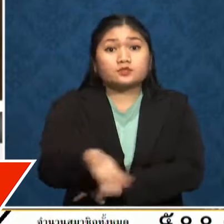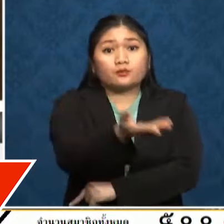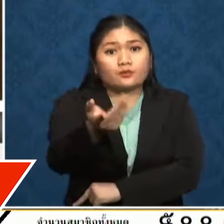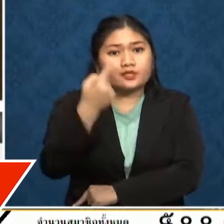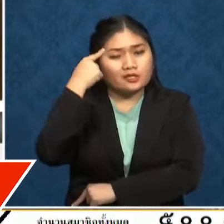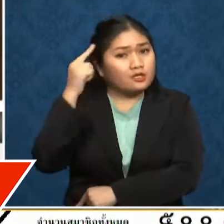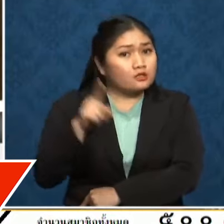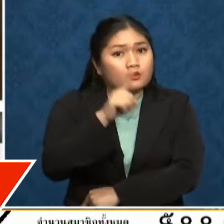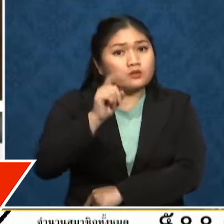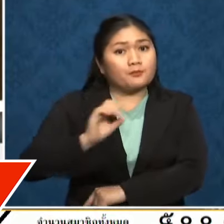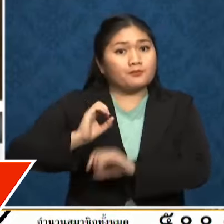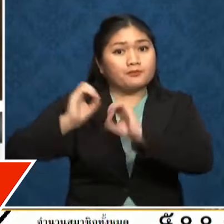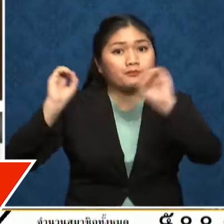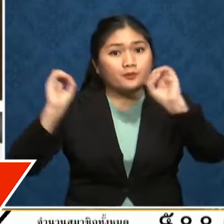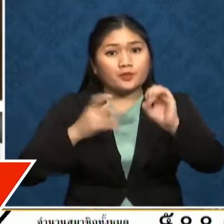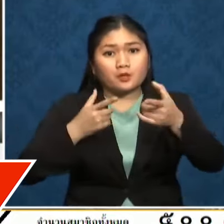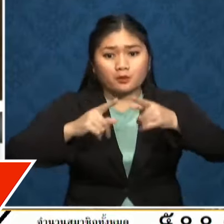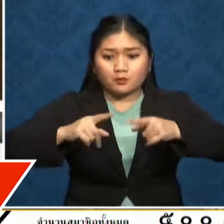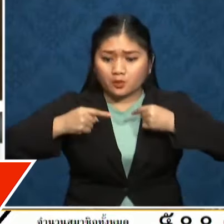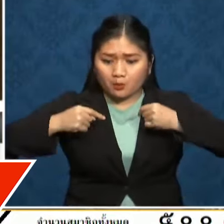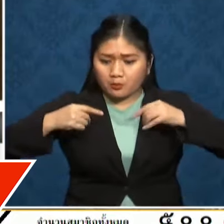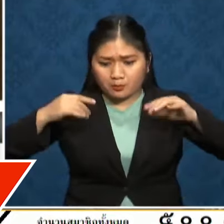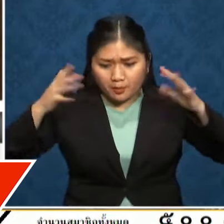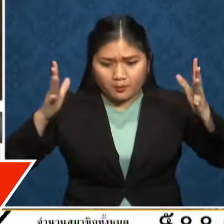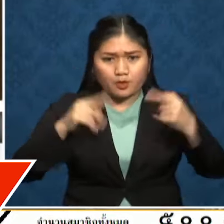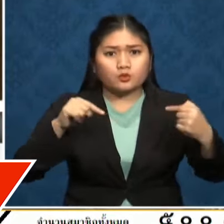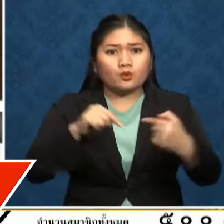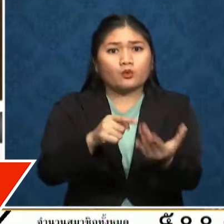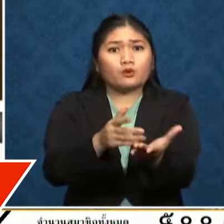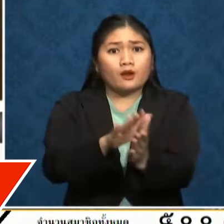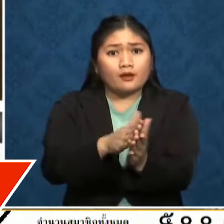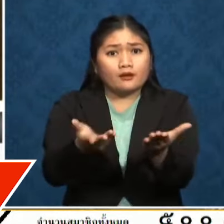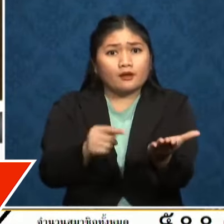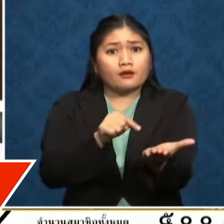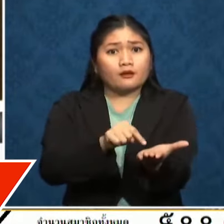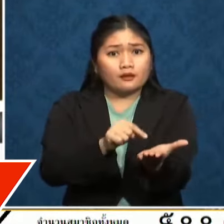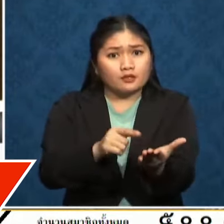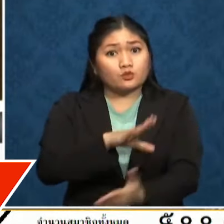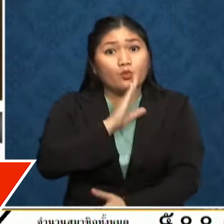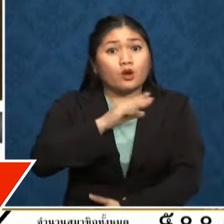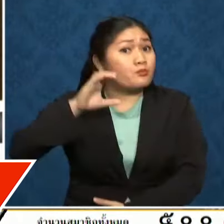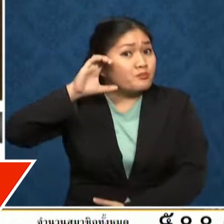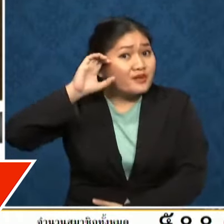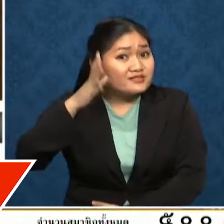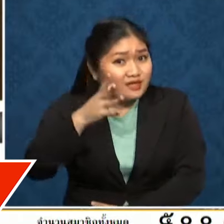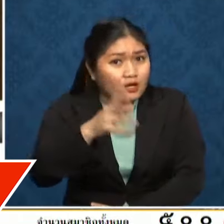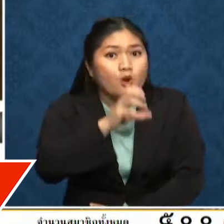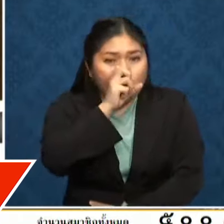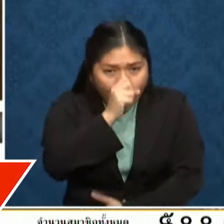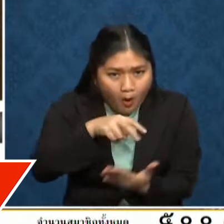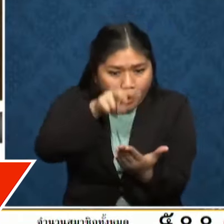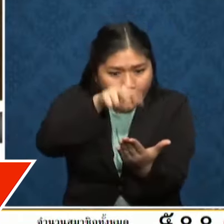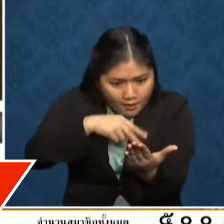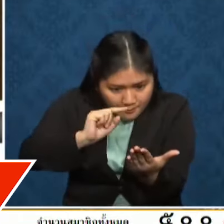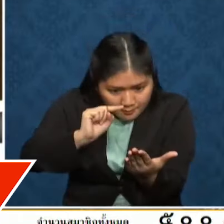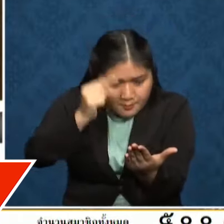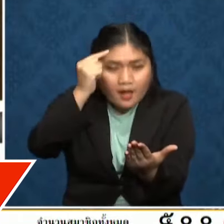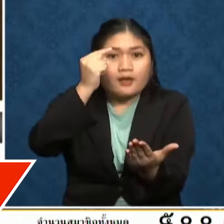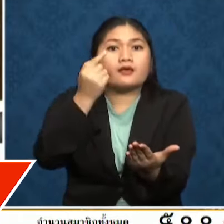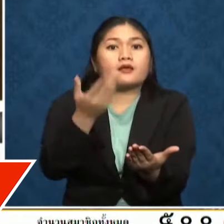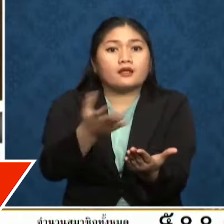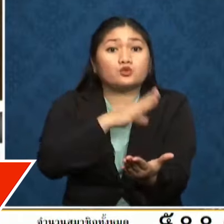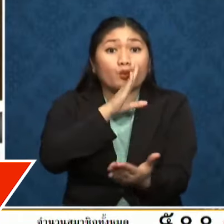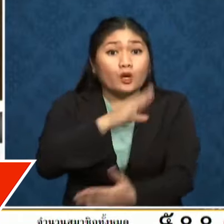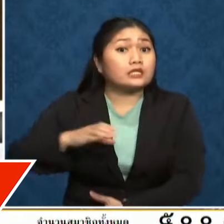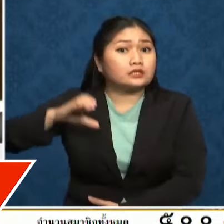Grab่มีคำตอบอยู่ในรายงาน Roครับนั้น ถ้าท่านไม่เชื่อ ลองกับไปอ่านดูถ้าท่าน